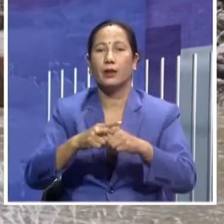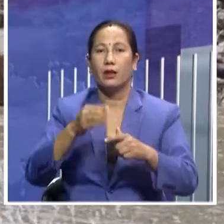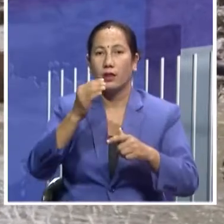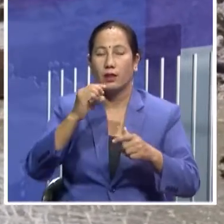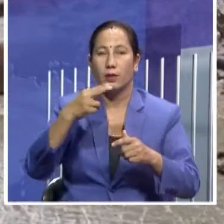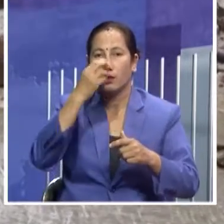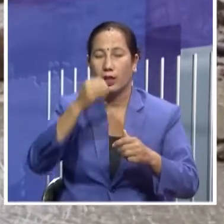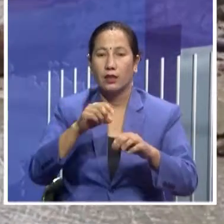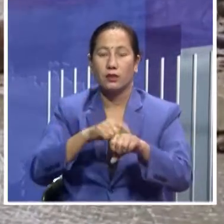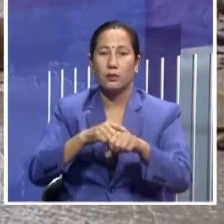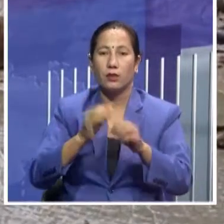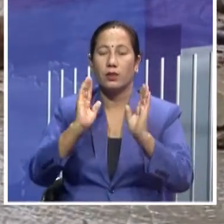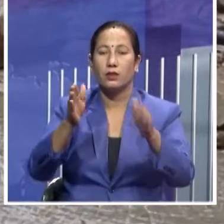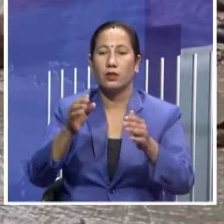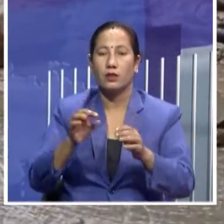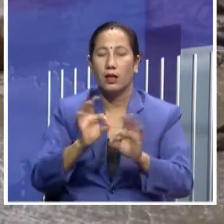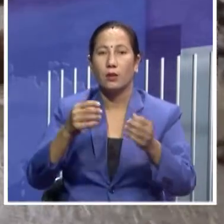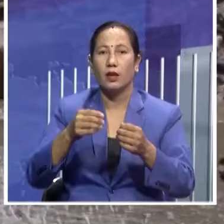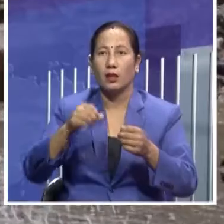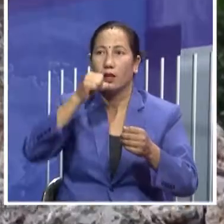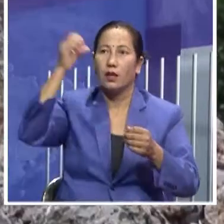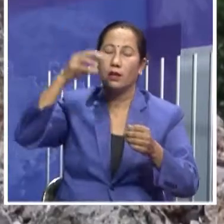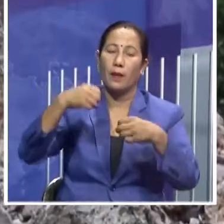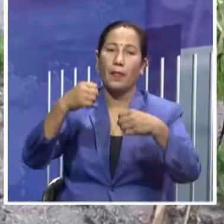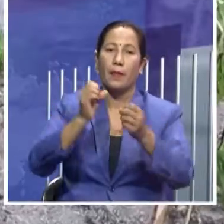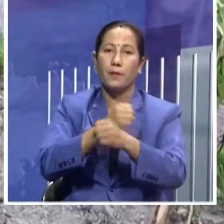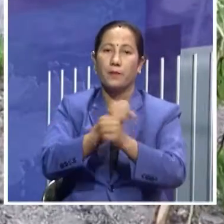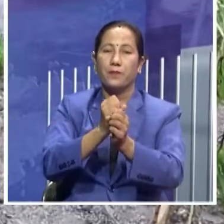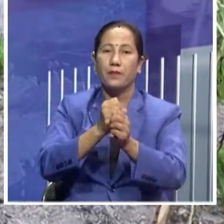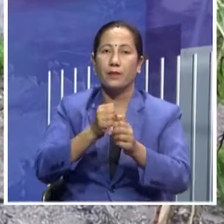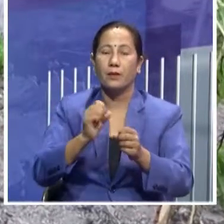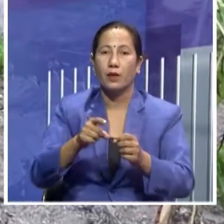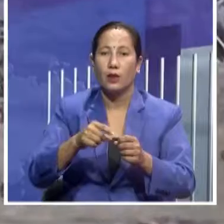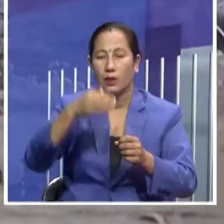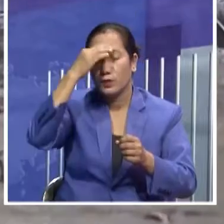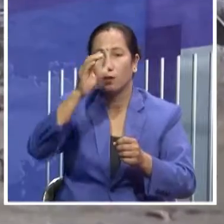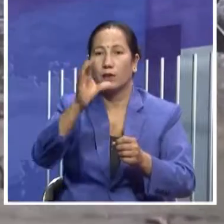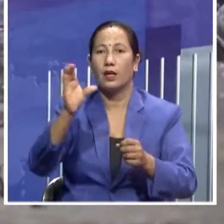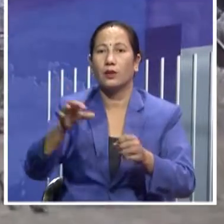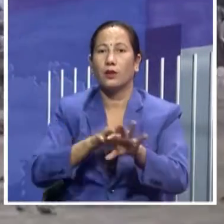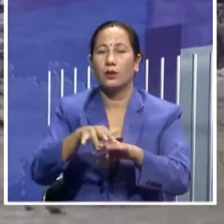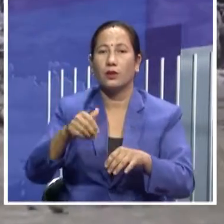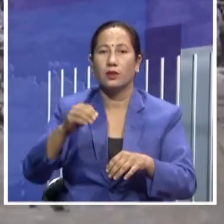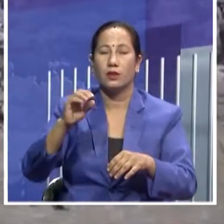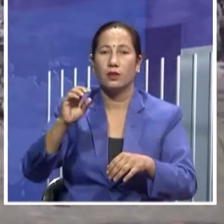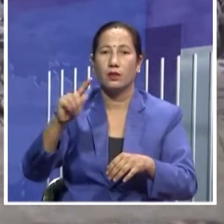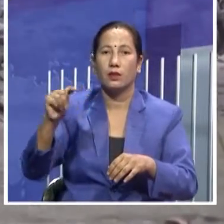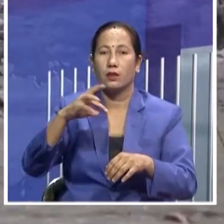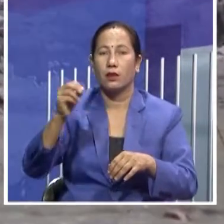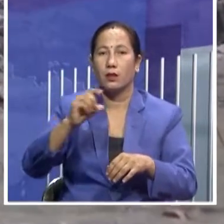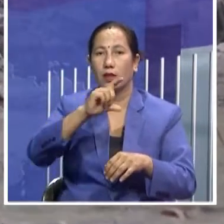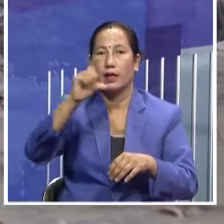कारण समयमै सडक विस्तार भएमा वर्षेनी हुने दुर्घटना न्यूनीकरण हुने विश्वास यात्रुहरूको छ। कमल अधिकारी,